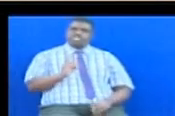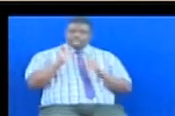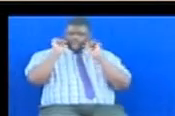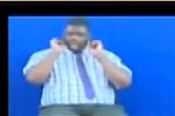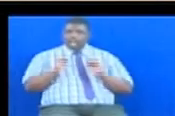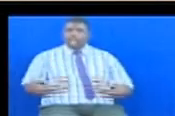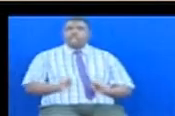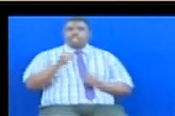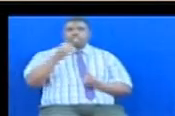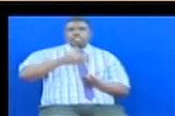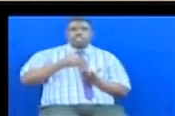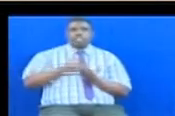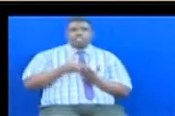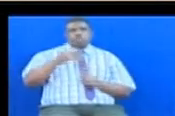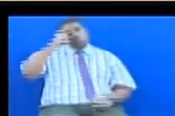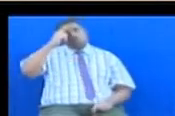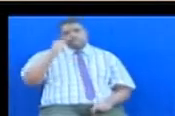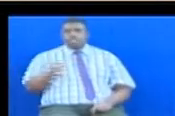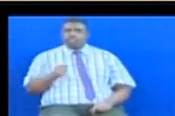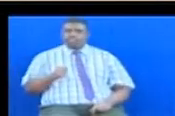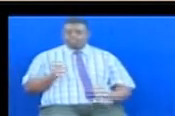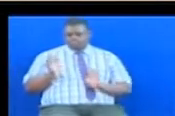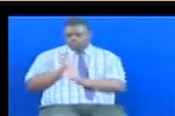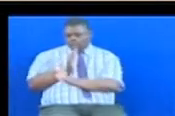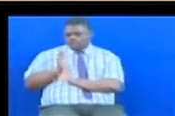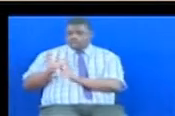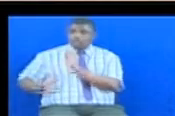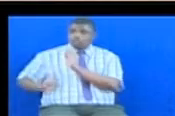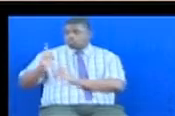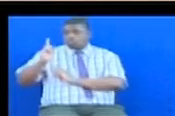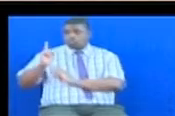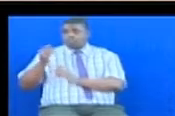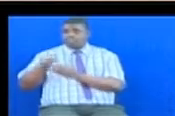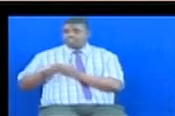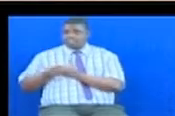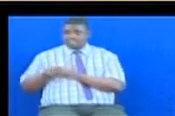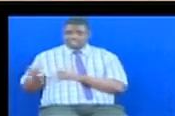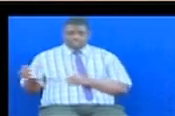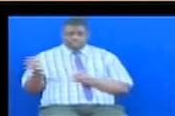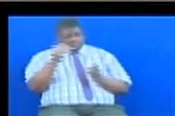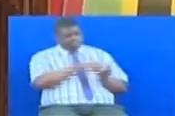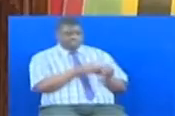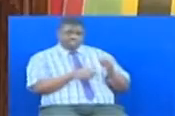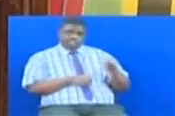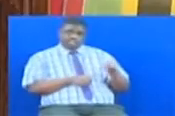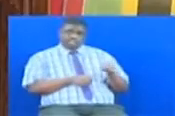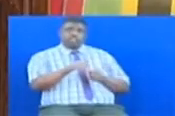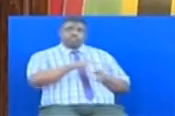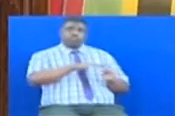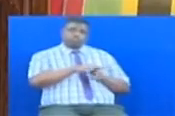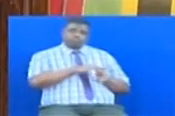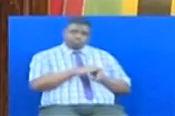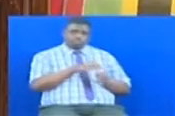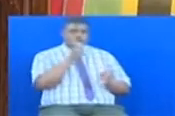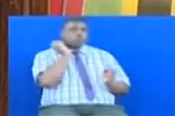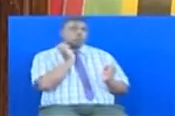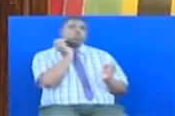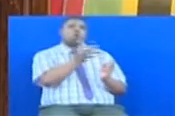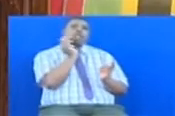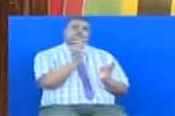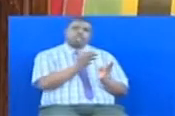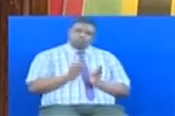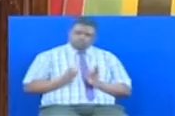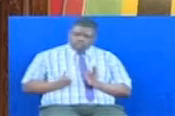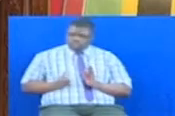kuhakikisha uadilifu na kuweko kwa hali ya juu ili fedha nyingi zinavyokwenda ziende kutumika kwa walengwa. Na swali